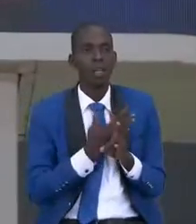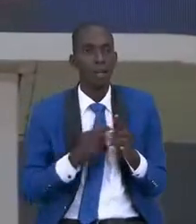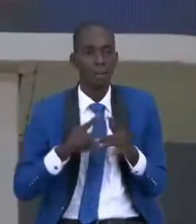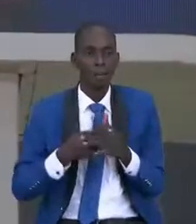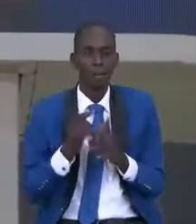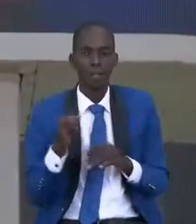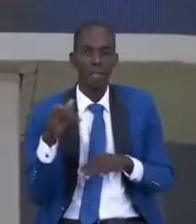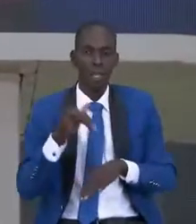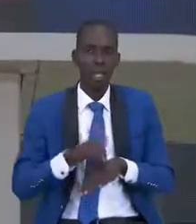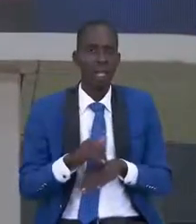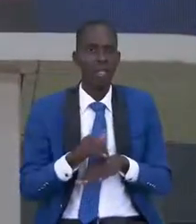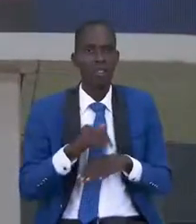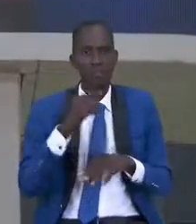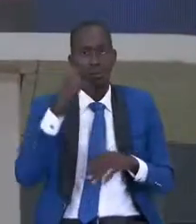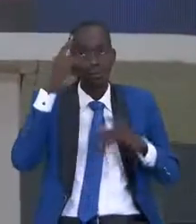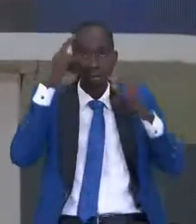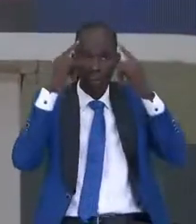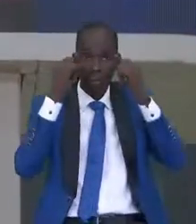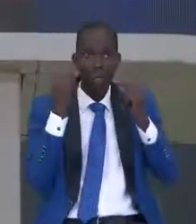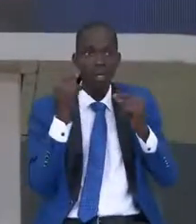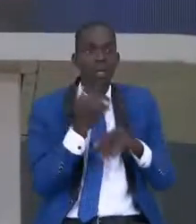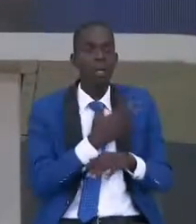Et commençant par Moïse